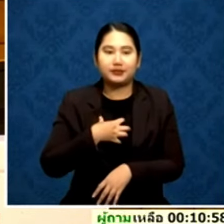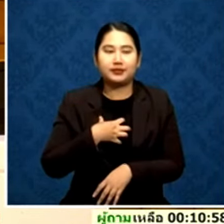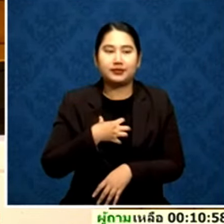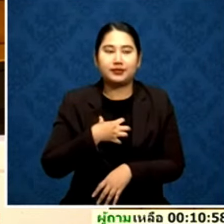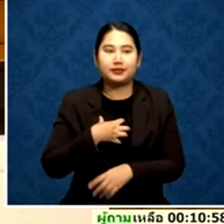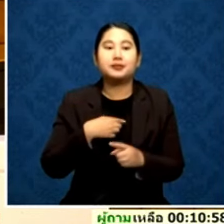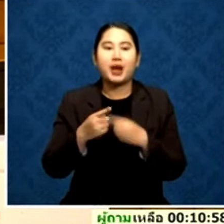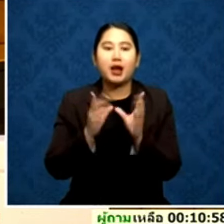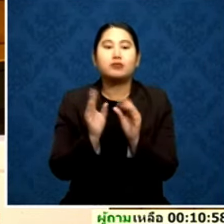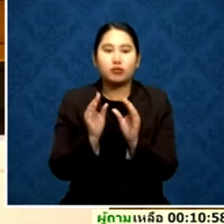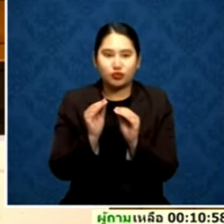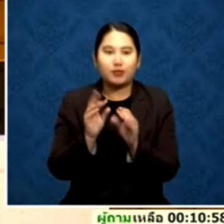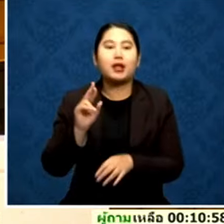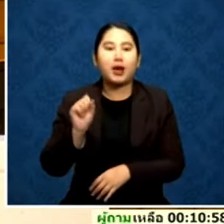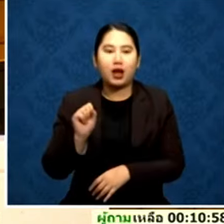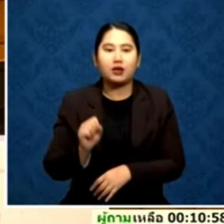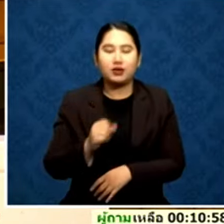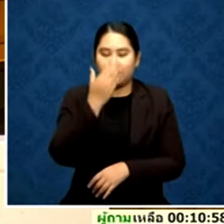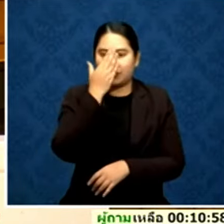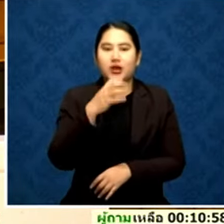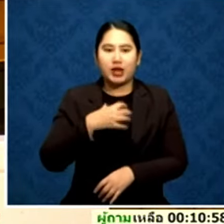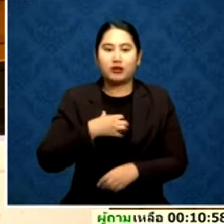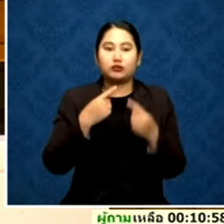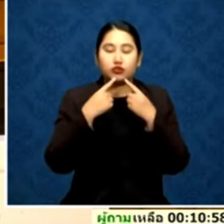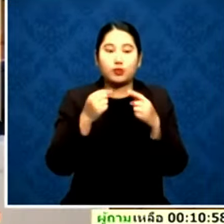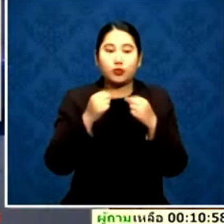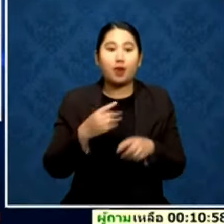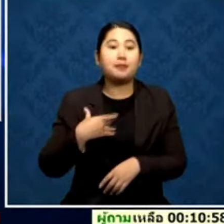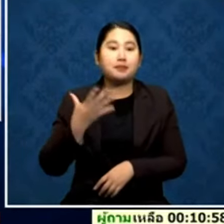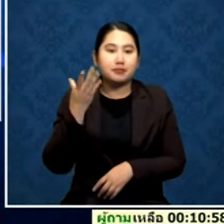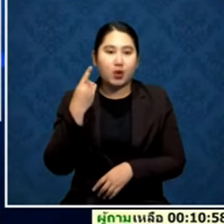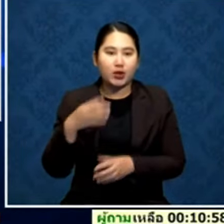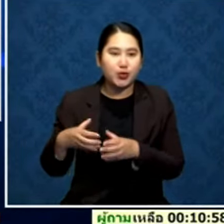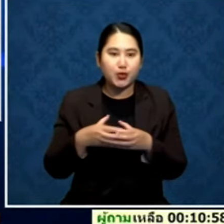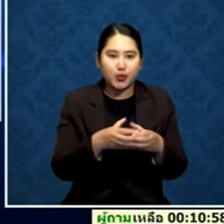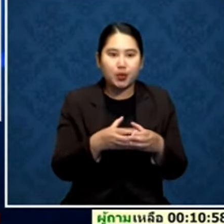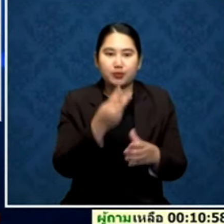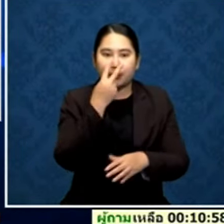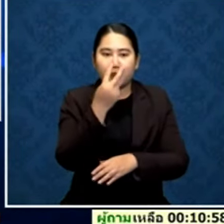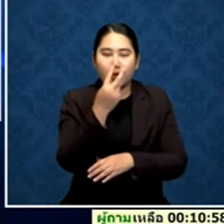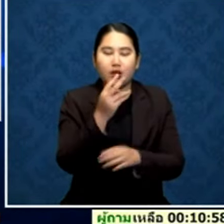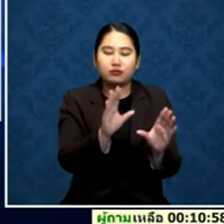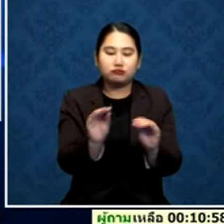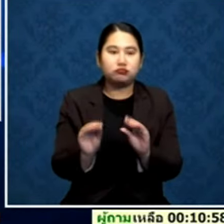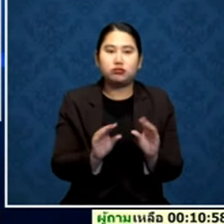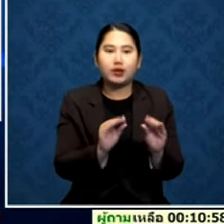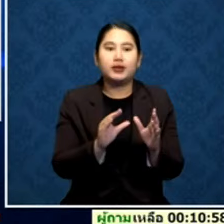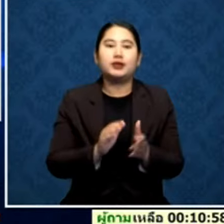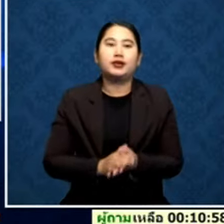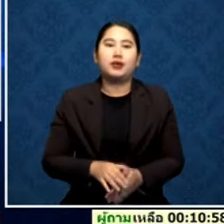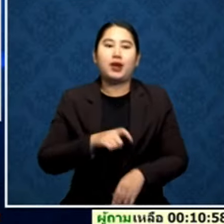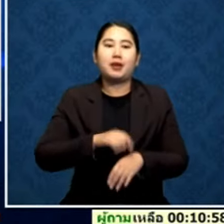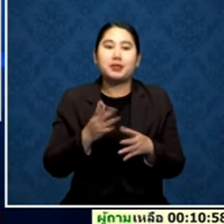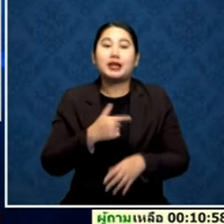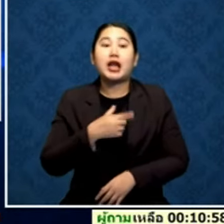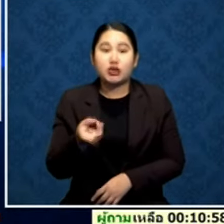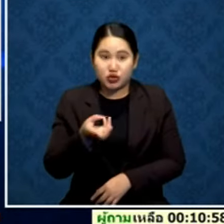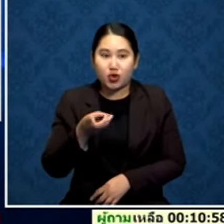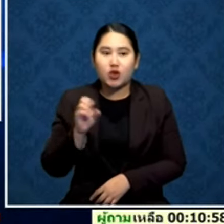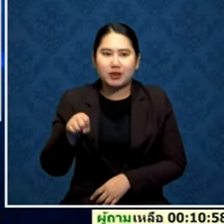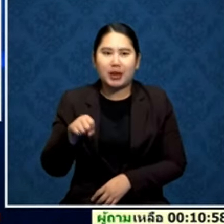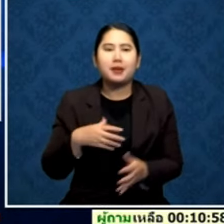านสมาชิกสภานะครับเพราะว่าจะได้มาตอบได้เมื่อวานนี้เองก็ลงพื้นที่ทั้งบ่ายก็ไม่มีเวลามาก็เห็นว่าท่านน้อยใจบอกอย่างนั้นก็จะ